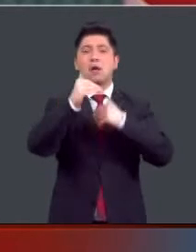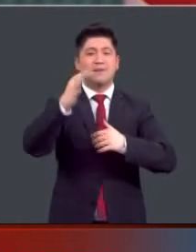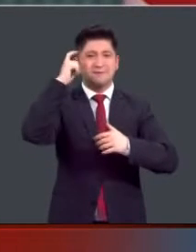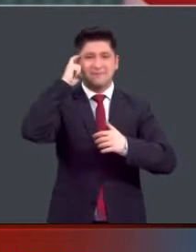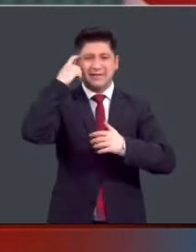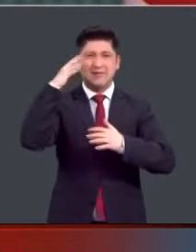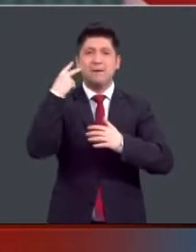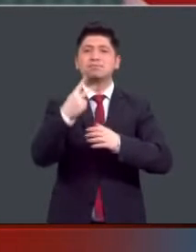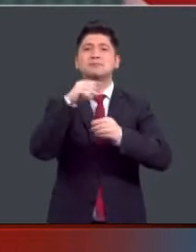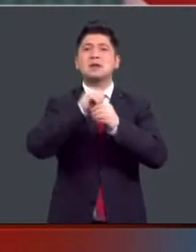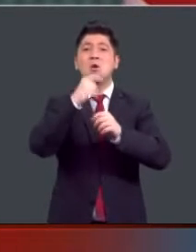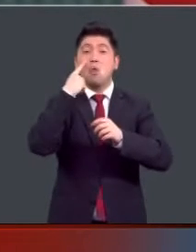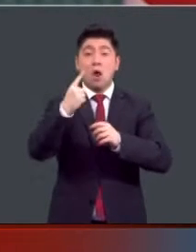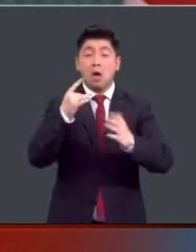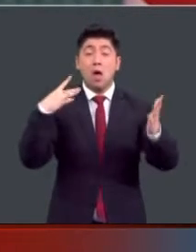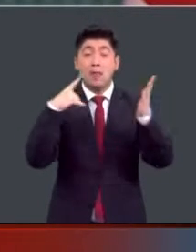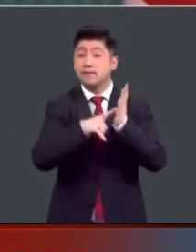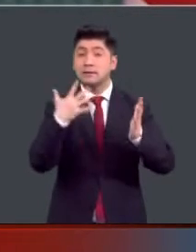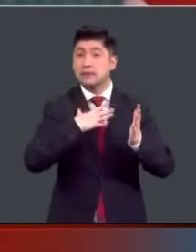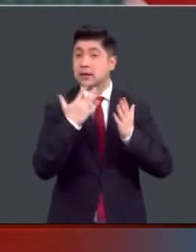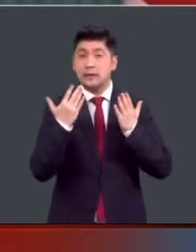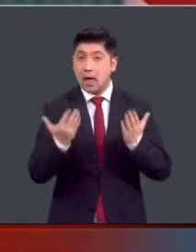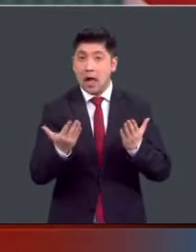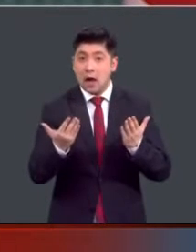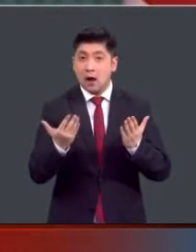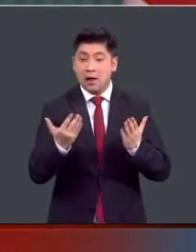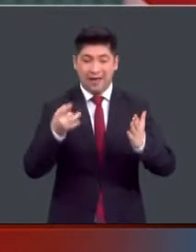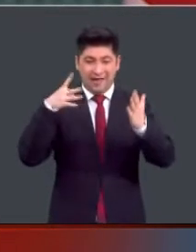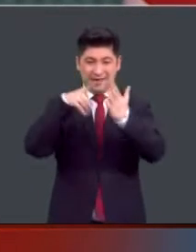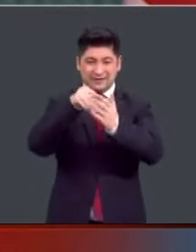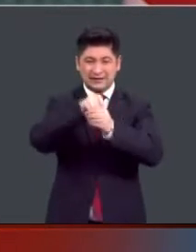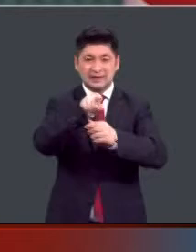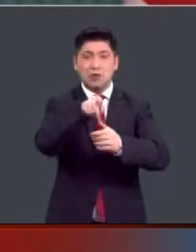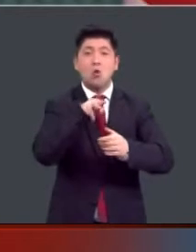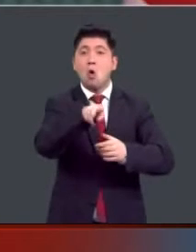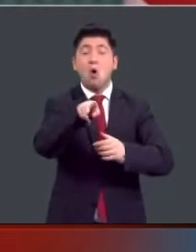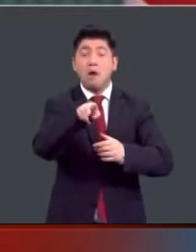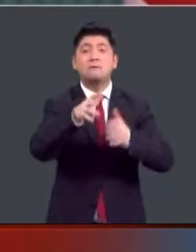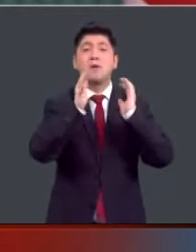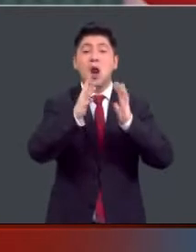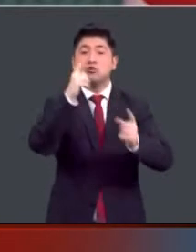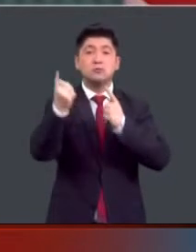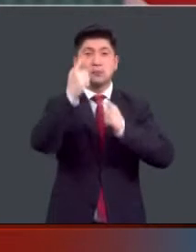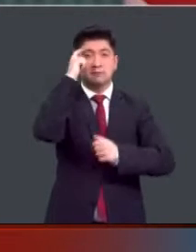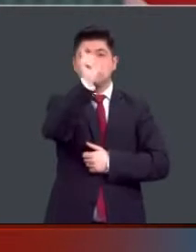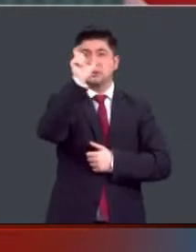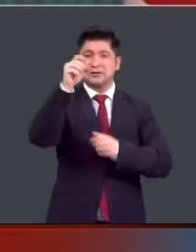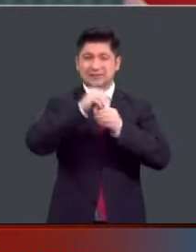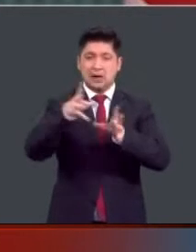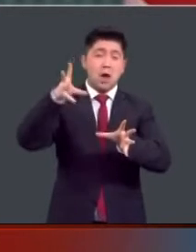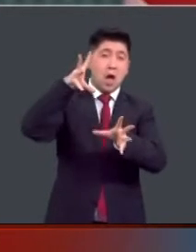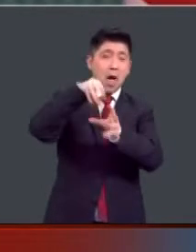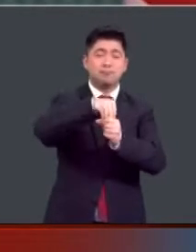felsefesinin amaçlarını ve hedeflerini ve faaliyet başlıklarını içeren